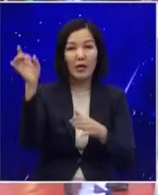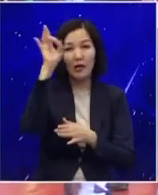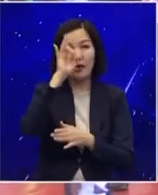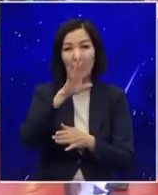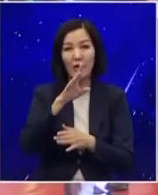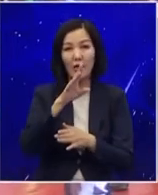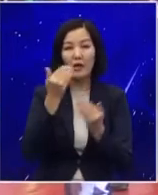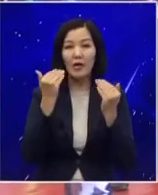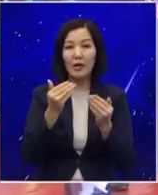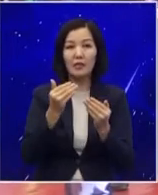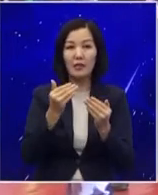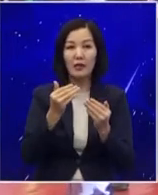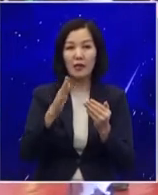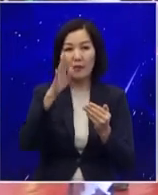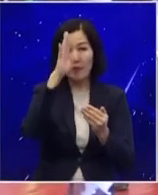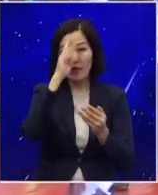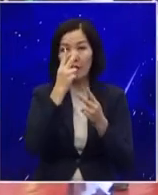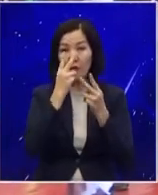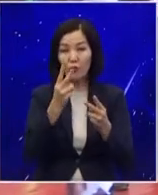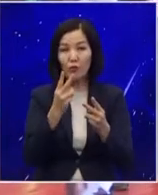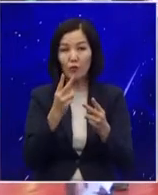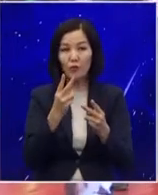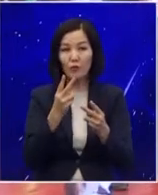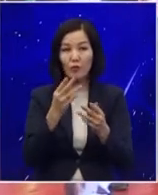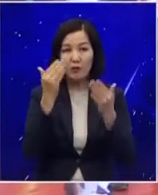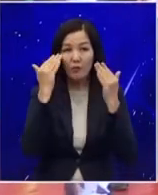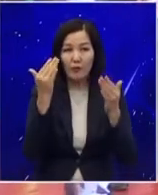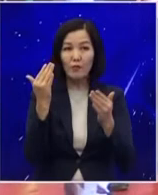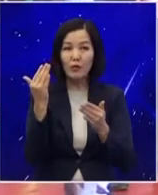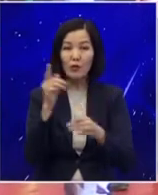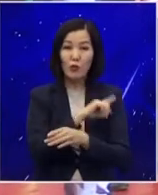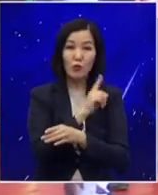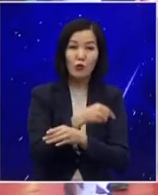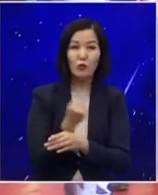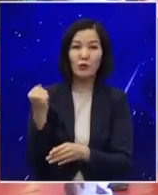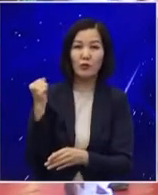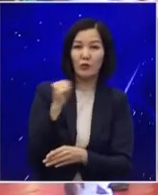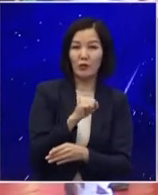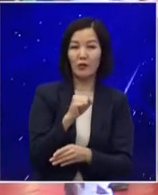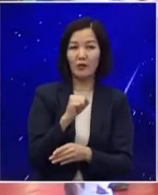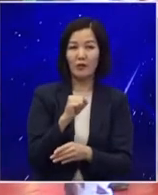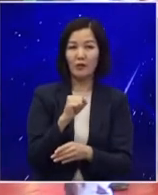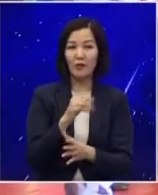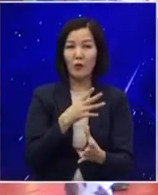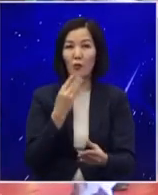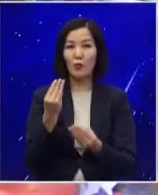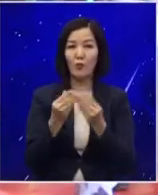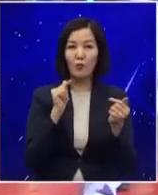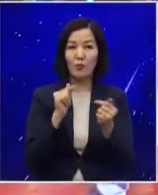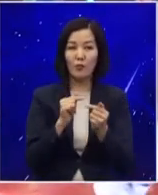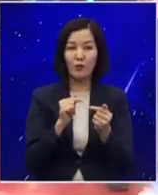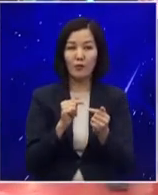көрдім, даже өзіммен айла тәсілін білмейді, қара күштің арқасында жанды өзіммен тіресіп тұр өлі. Енді осы